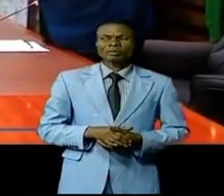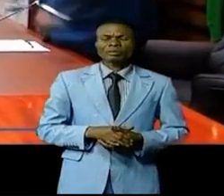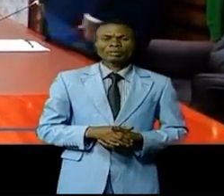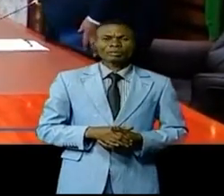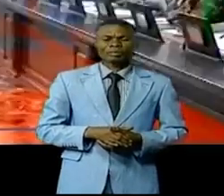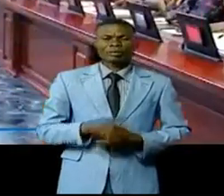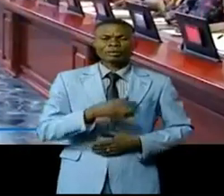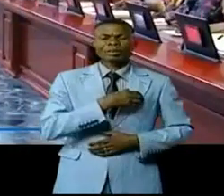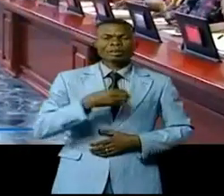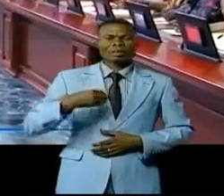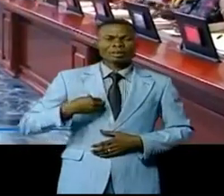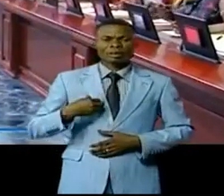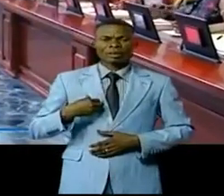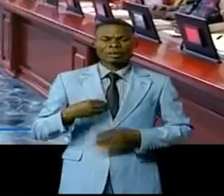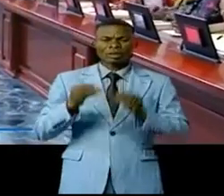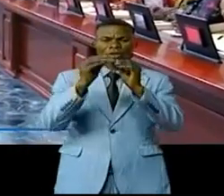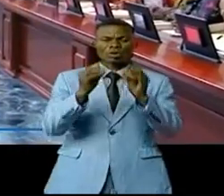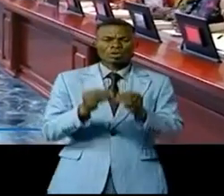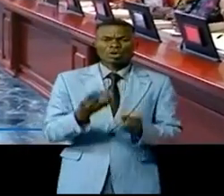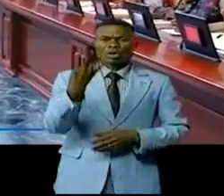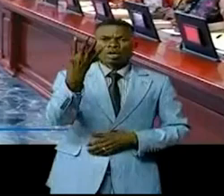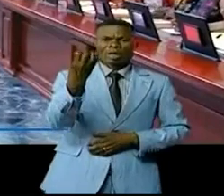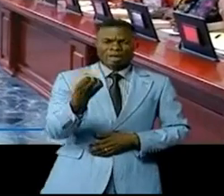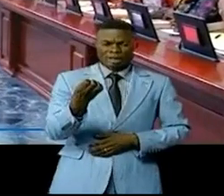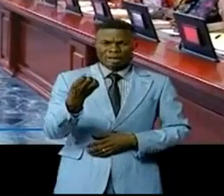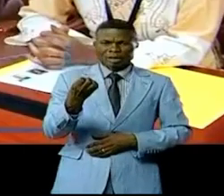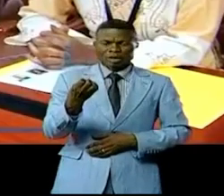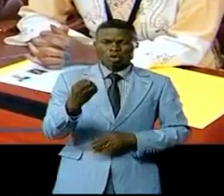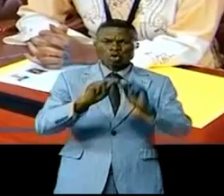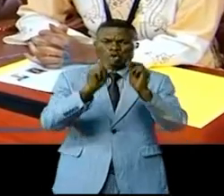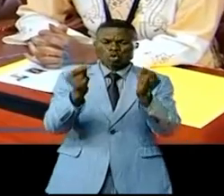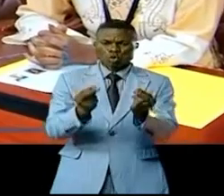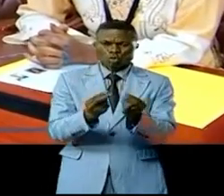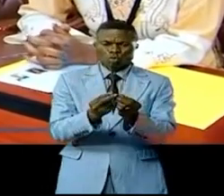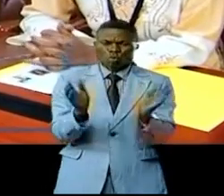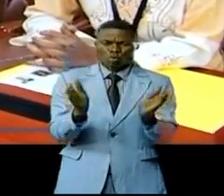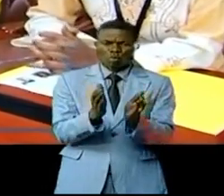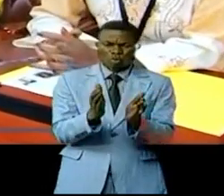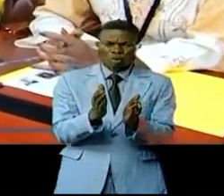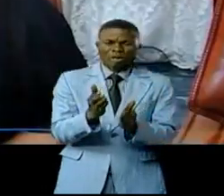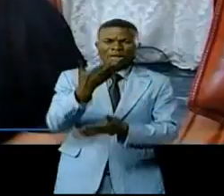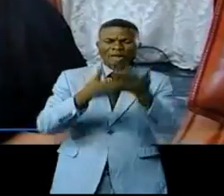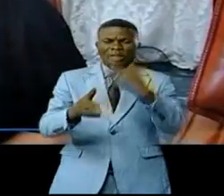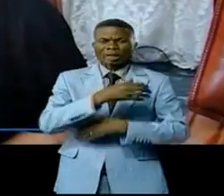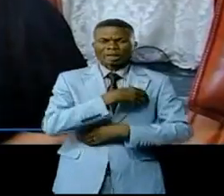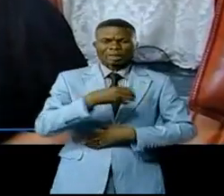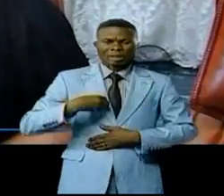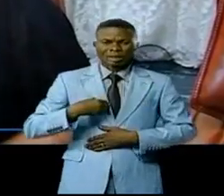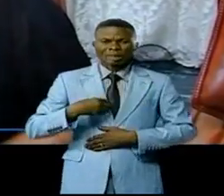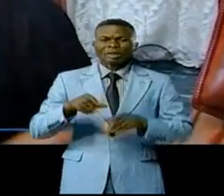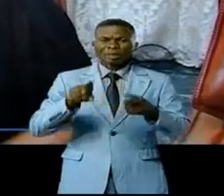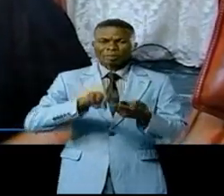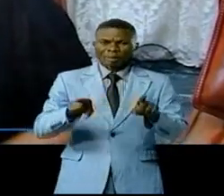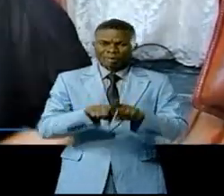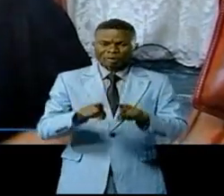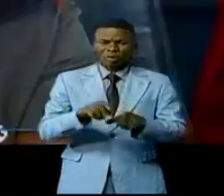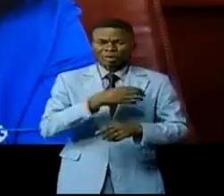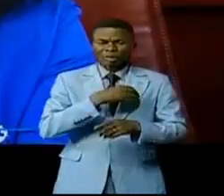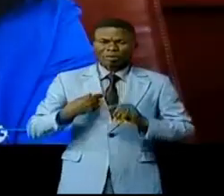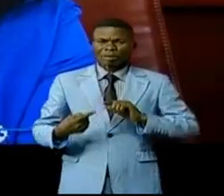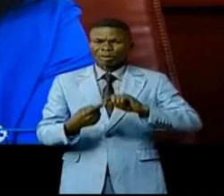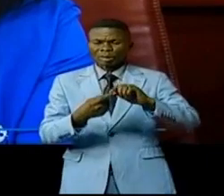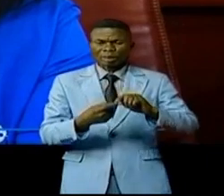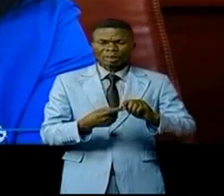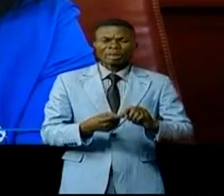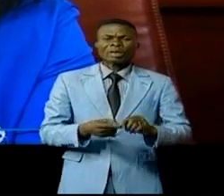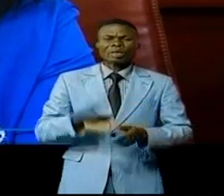Elles étaient une quarantaine représentant un échantillon de femmes congolaises appelées femmes d'exception. Ces dernières ont été reçues